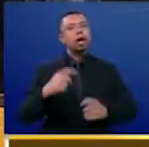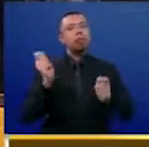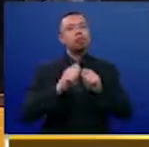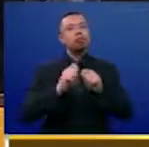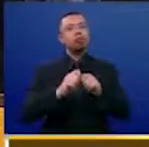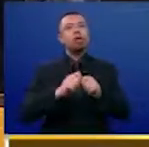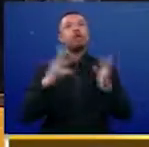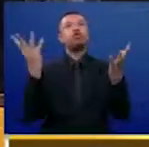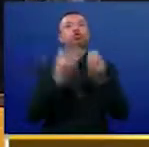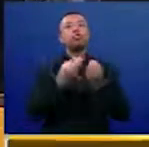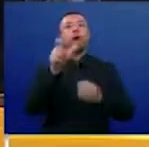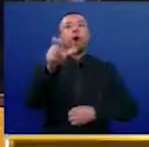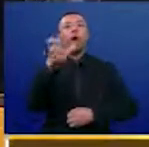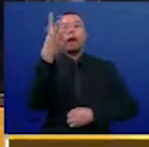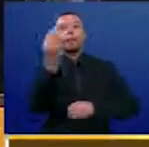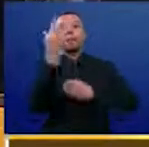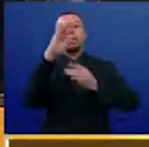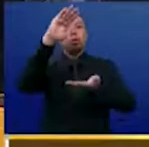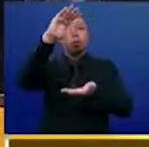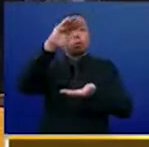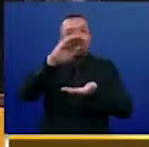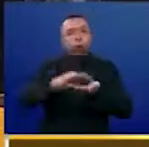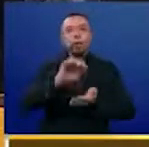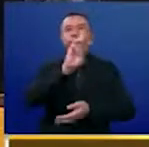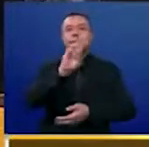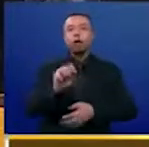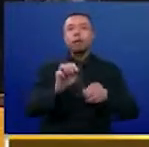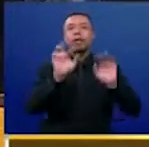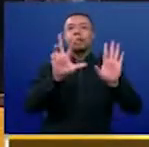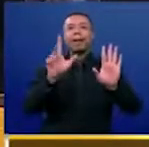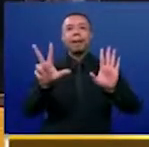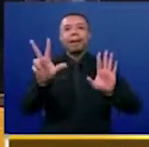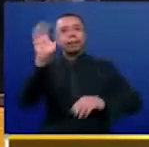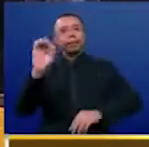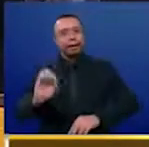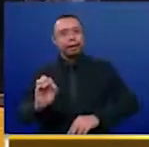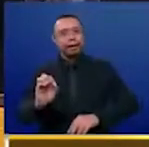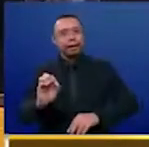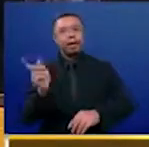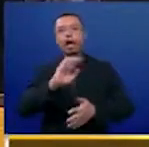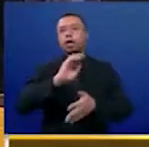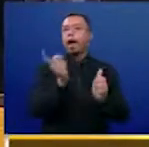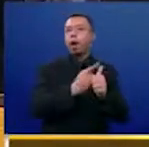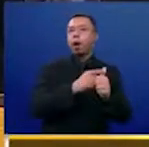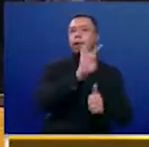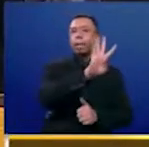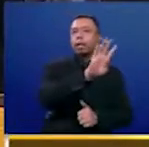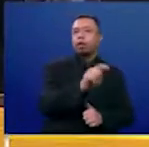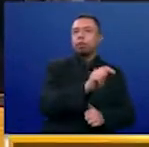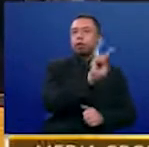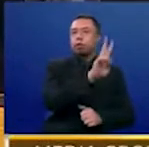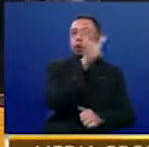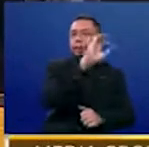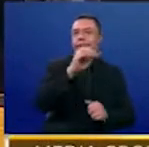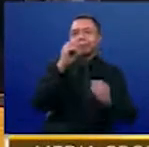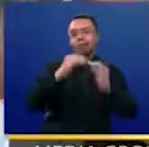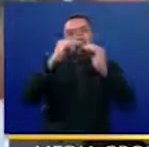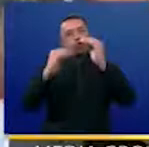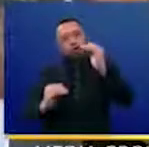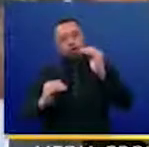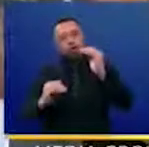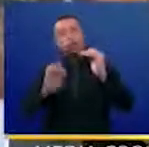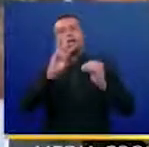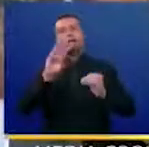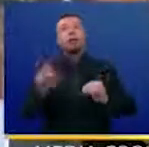Angka kemiskinan hingga 3,9 Delapan persen ya dari semula 4,2 persen serasa